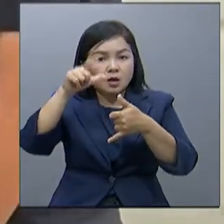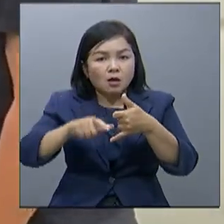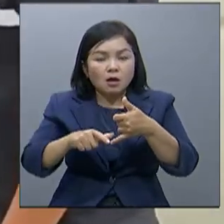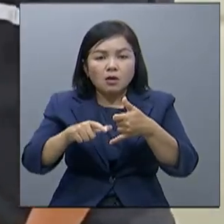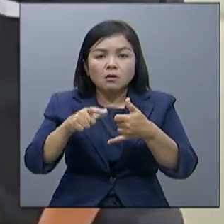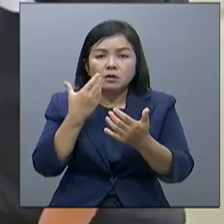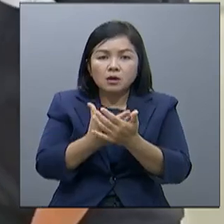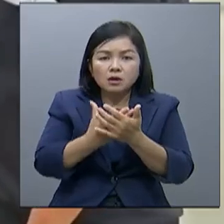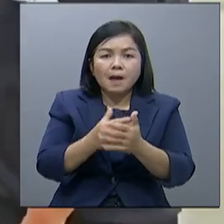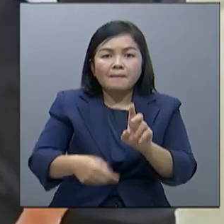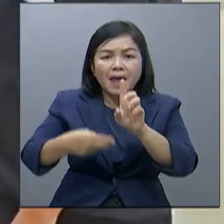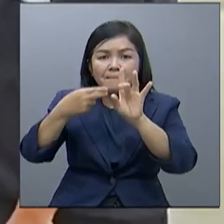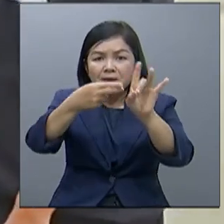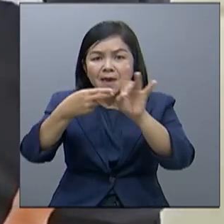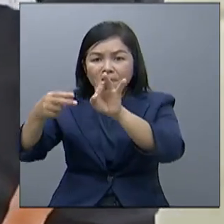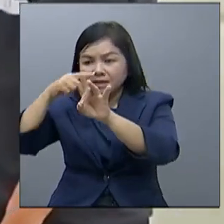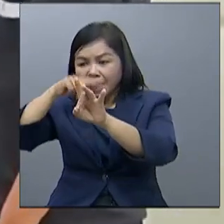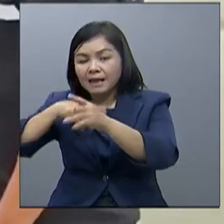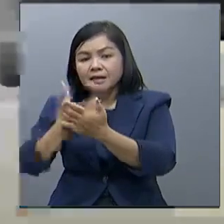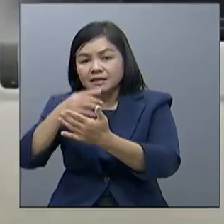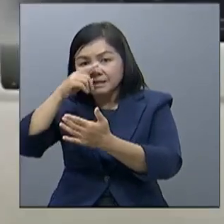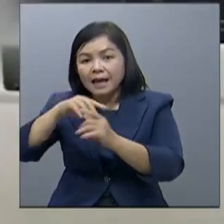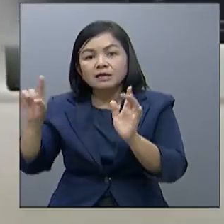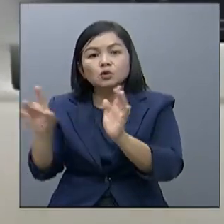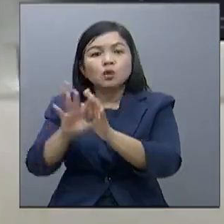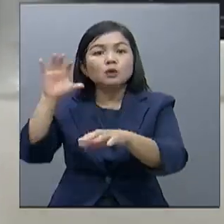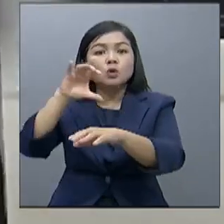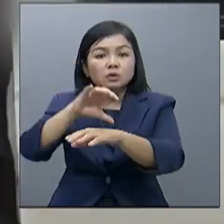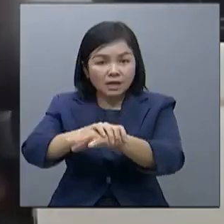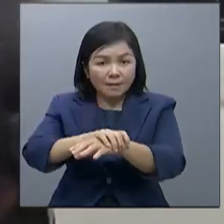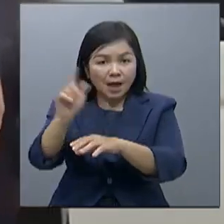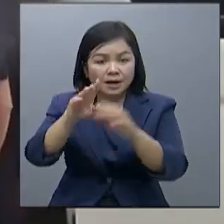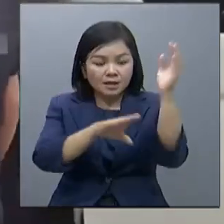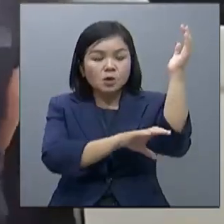าร์ตหรือกว่า 80,000 บาทไทยแต่สุดท้ายถูกจับที่สงขลาค่ะ